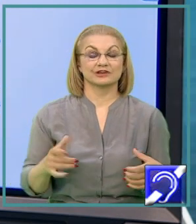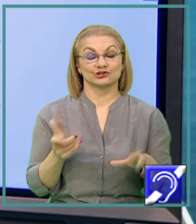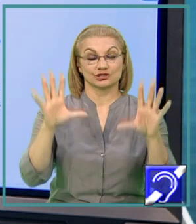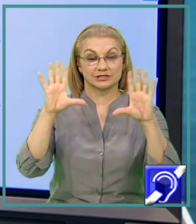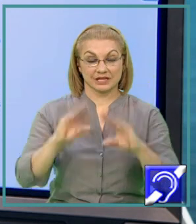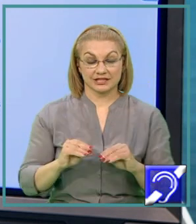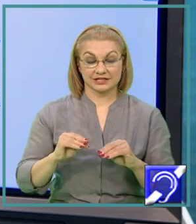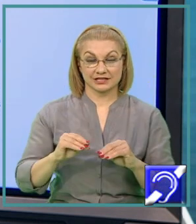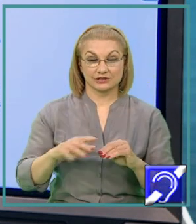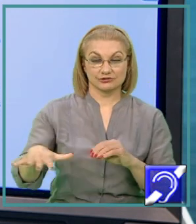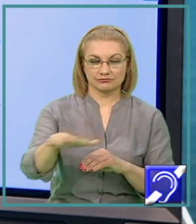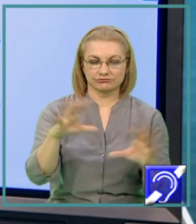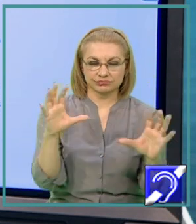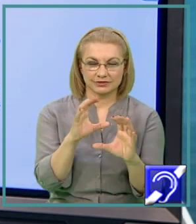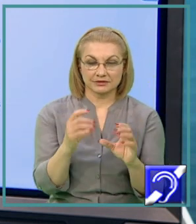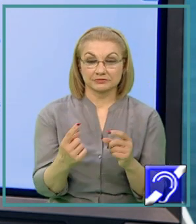în sală și apar